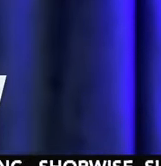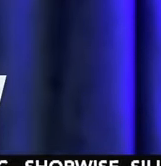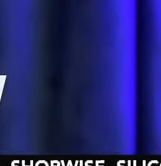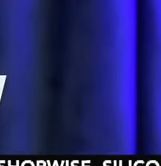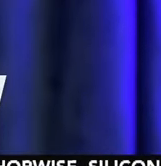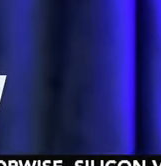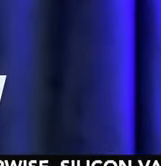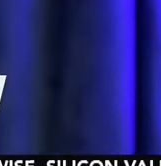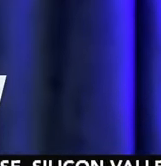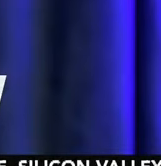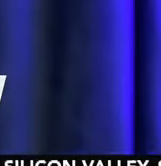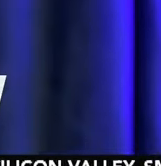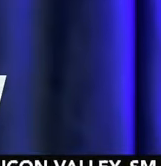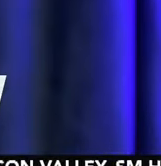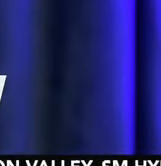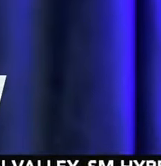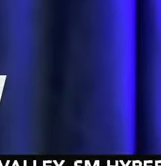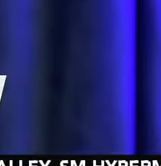inauguration anytime soon.